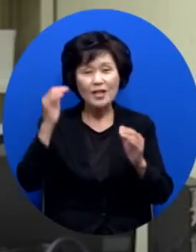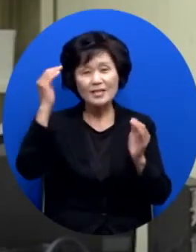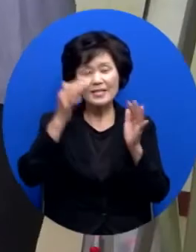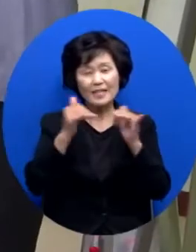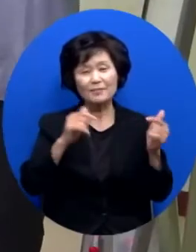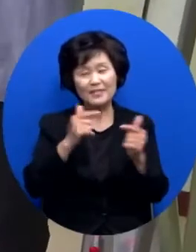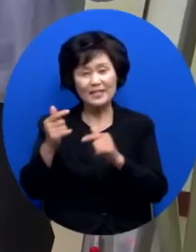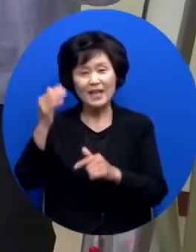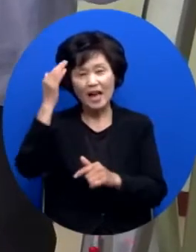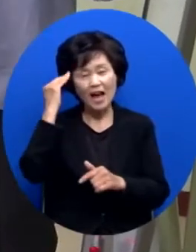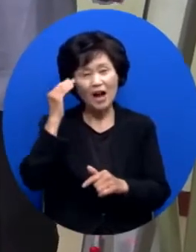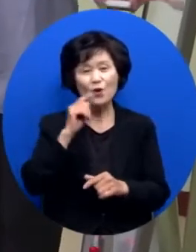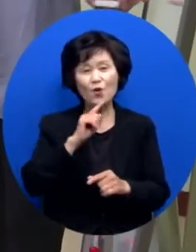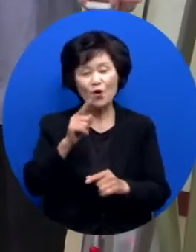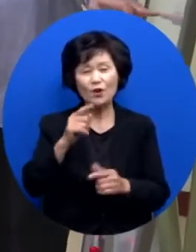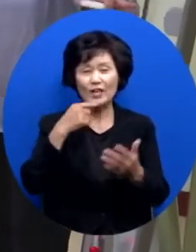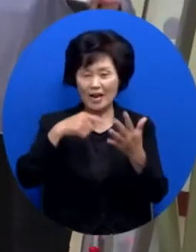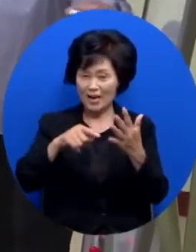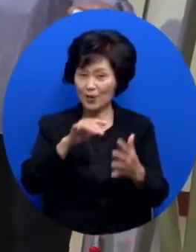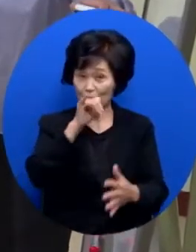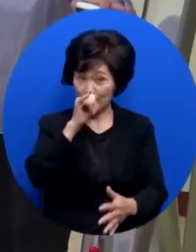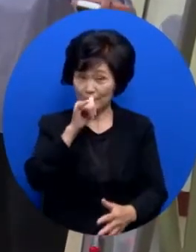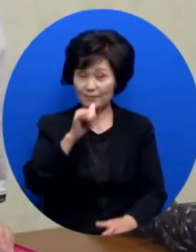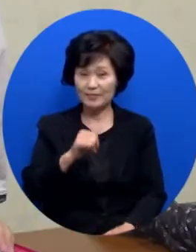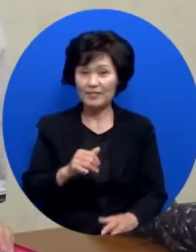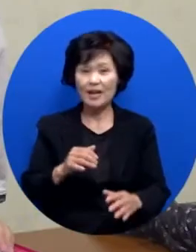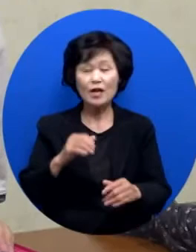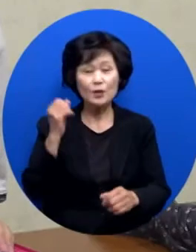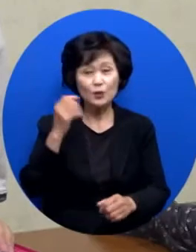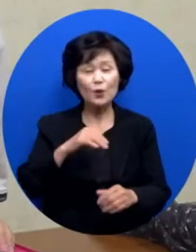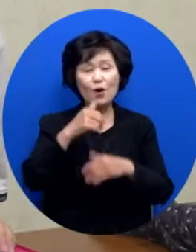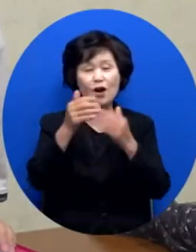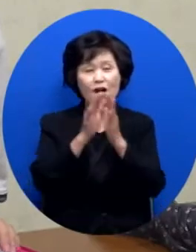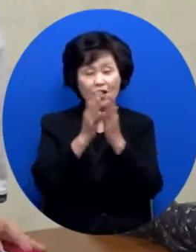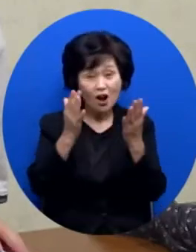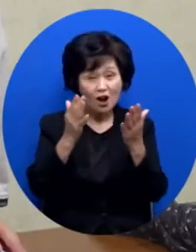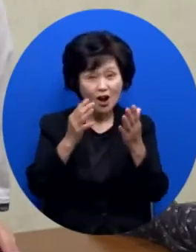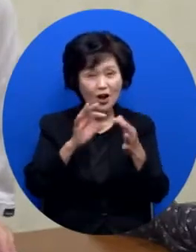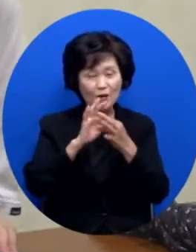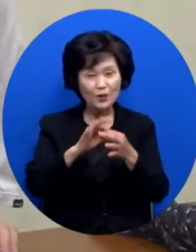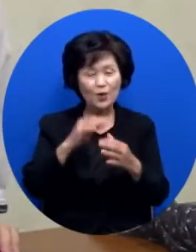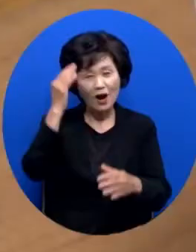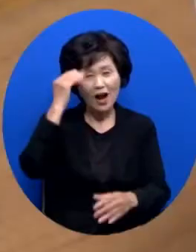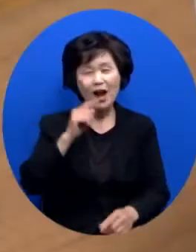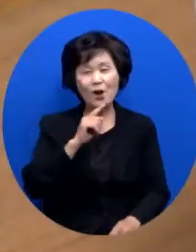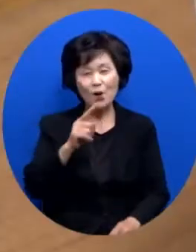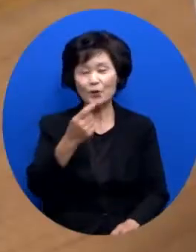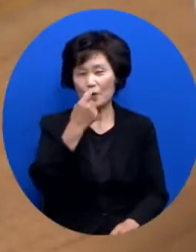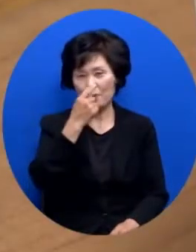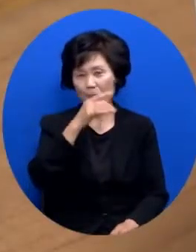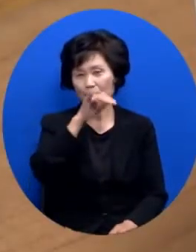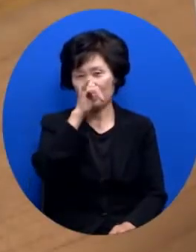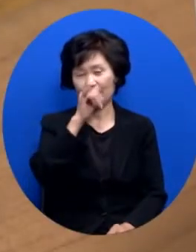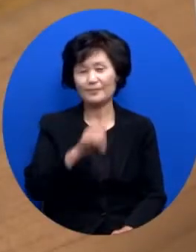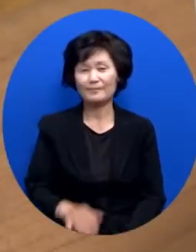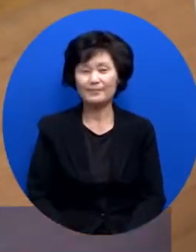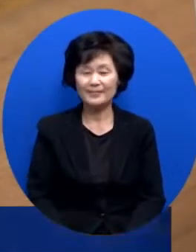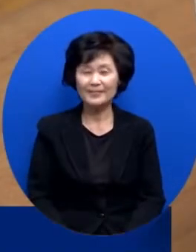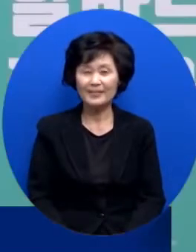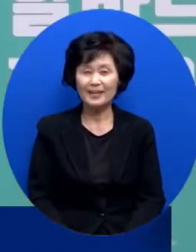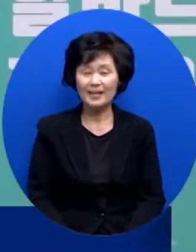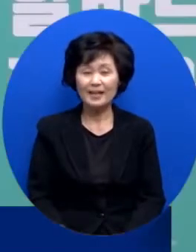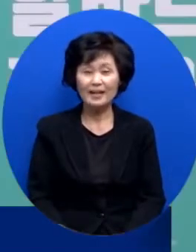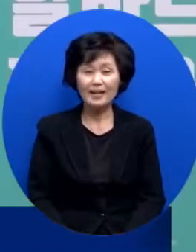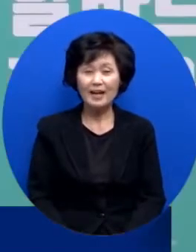유학생들은 주일 장동교회에서 열리는 한국어 성경 공부에도 참여하며 자연스레 교회에 발을 딛습니다. 한국에 지금